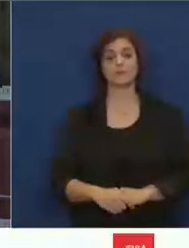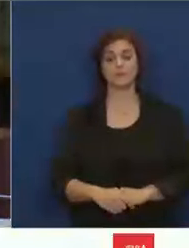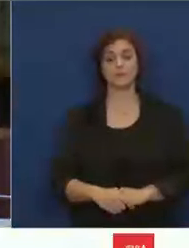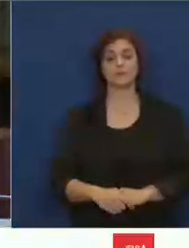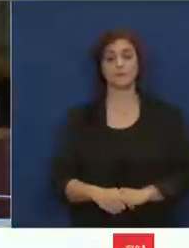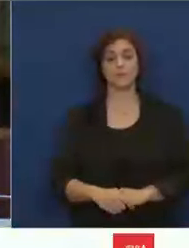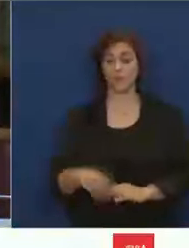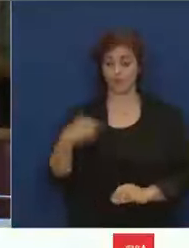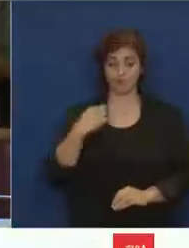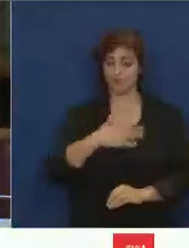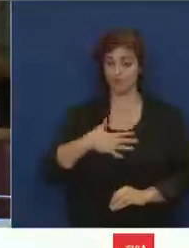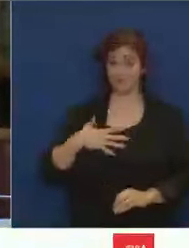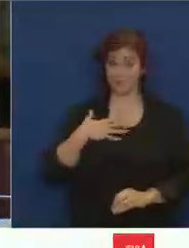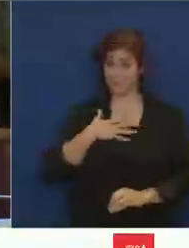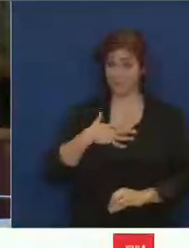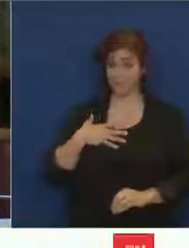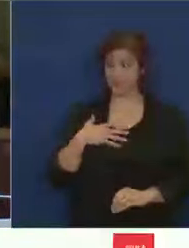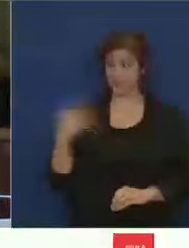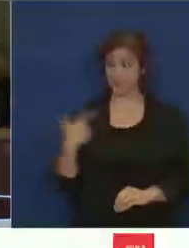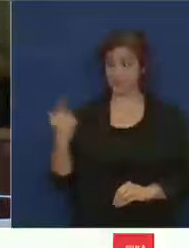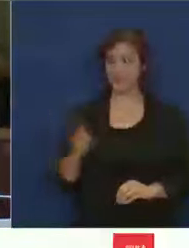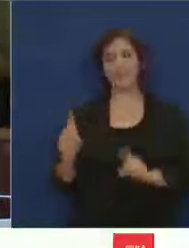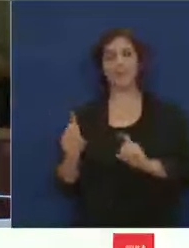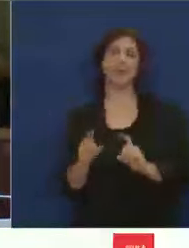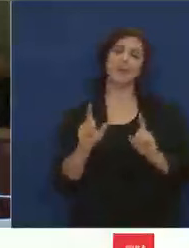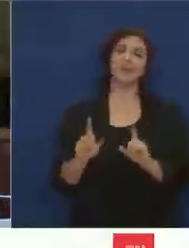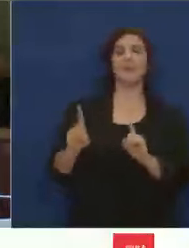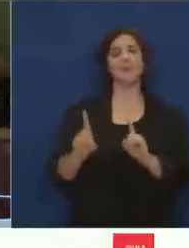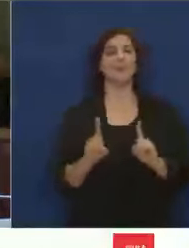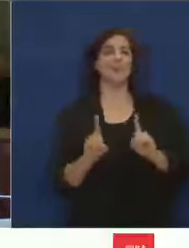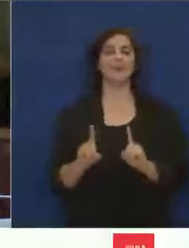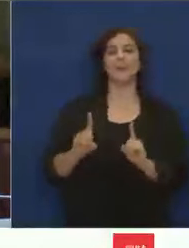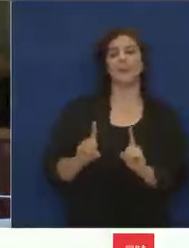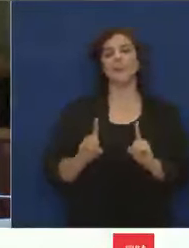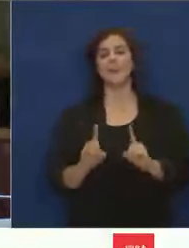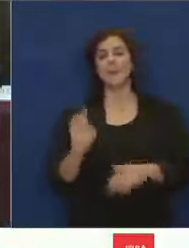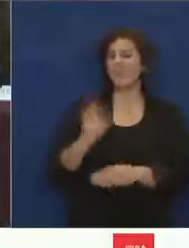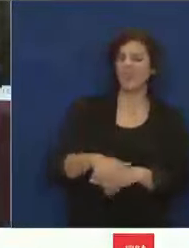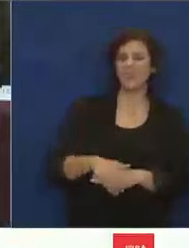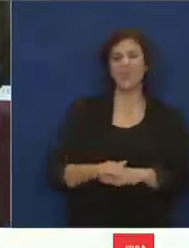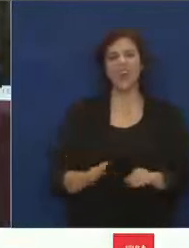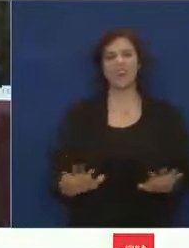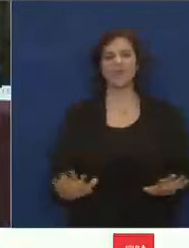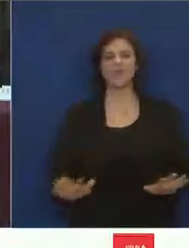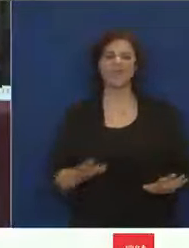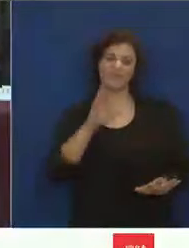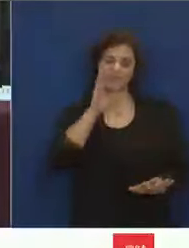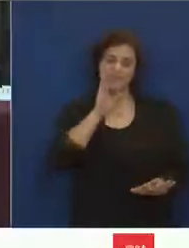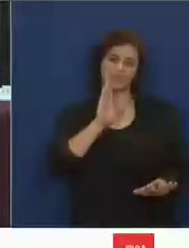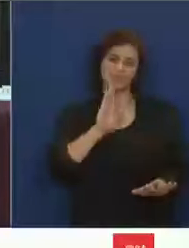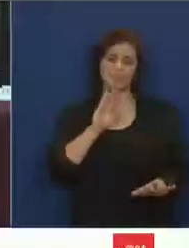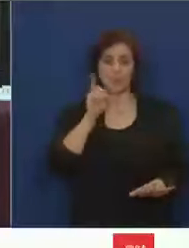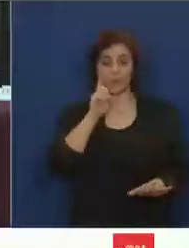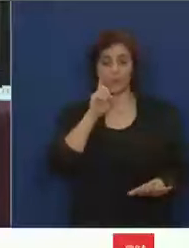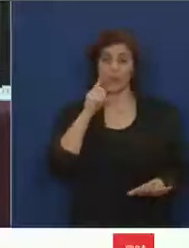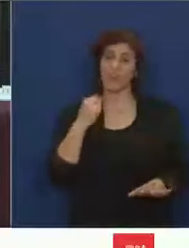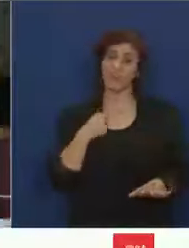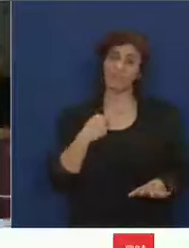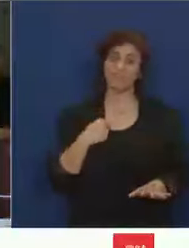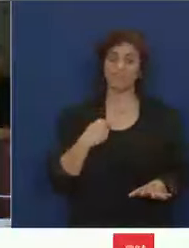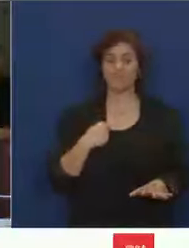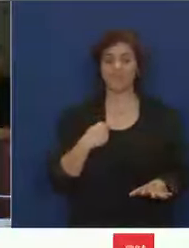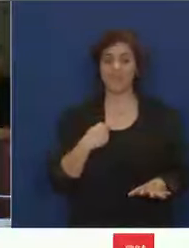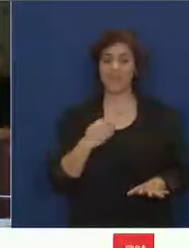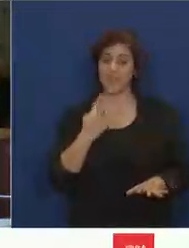fait beaucoup plaisir de pouvoir déambuler avec vous sur ce secteur. Peut-être un autre soir que ce soir, s'il vous plaît, parce que je voudrais quand même